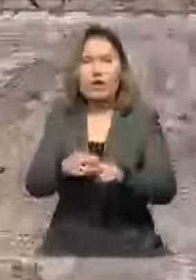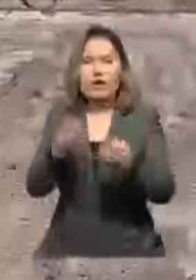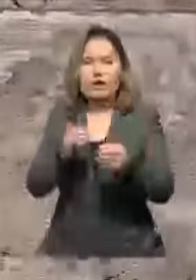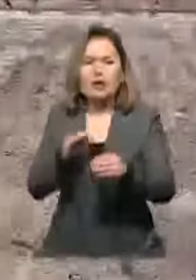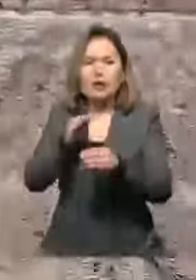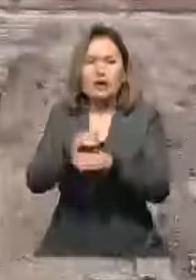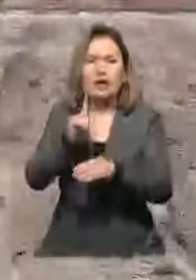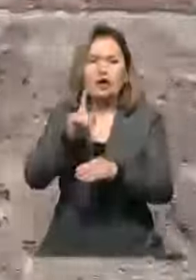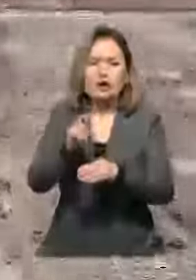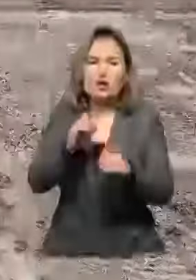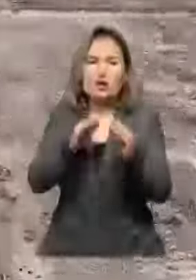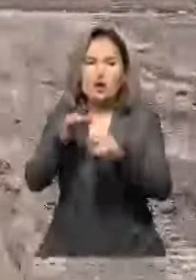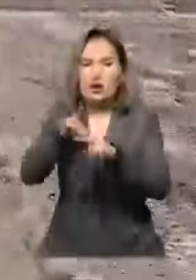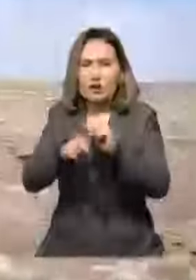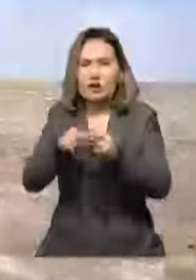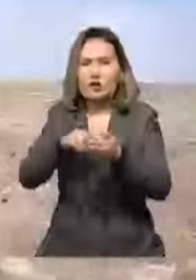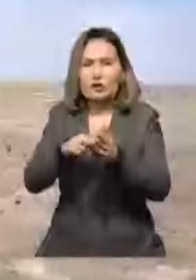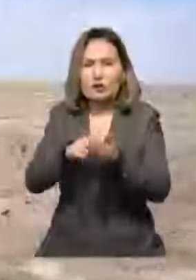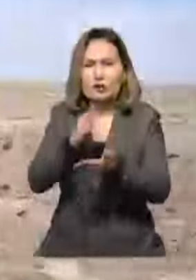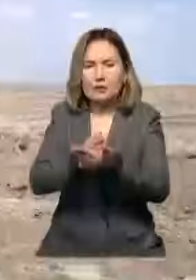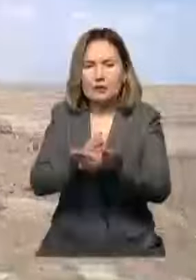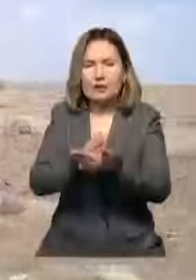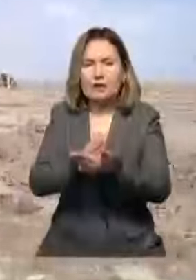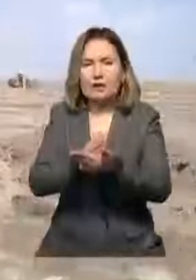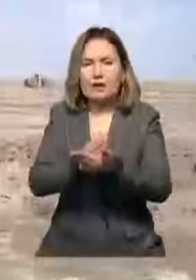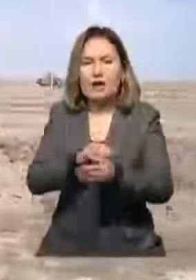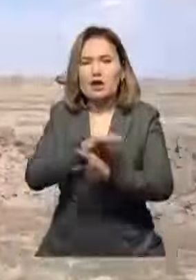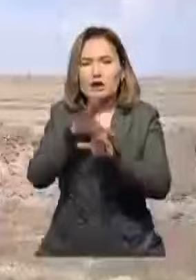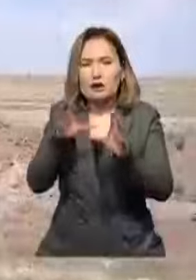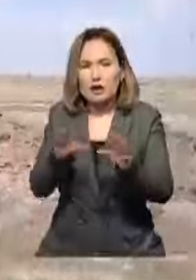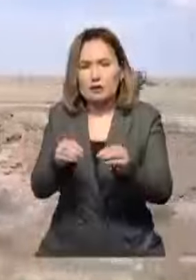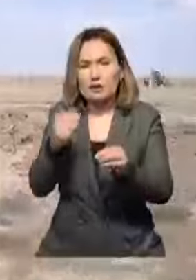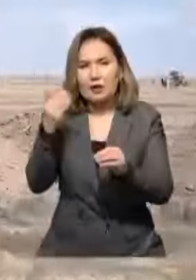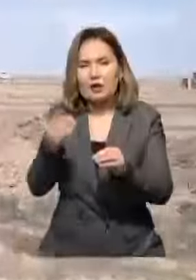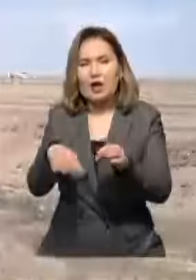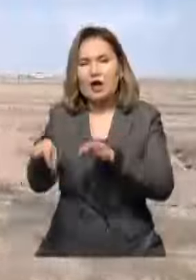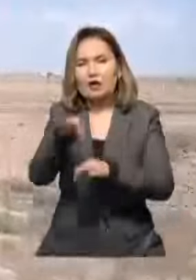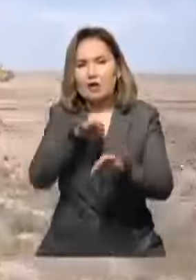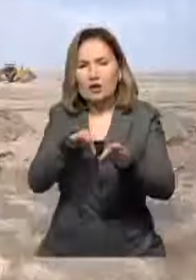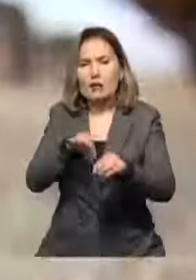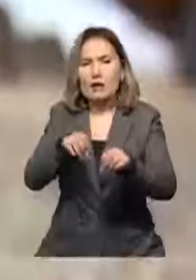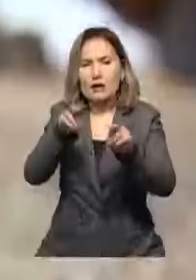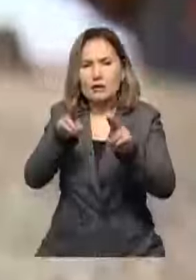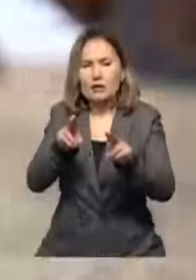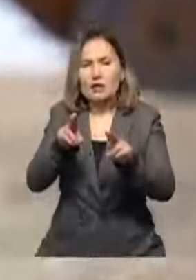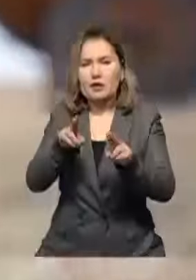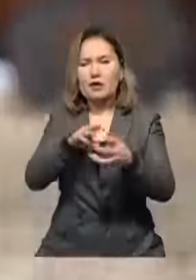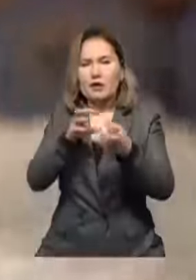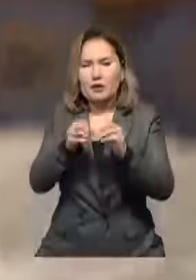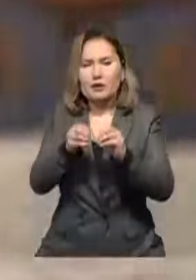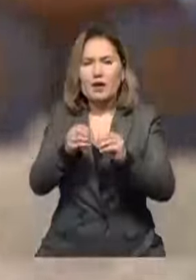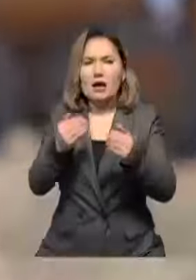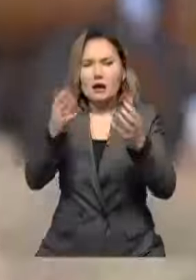тұрғын үйдің құрылысын жүргізу жоспарға енгізілді. Жалпы айта кететін болсақ, жоба сараптамалық қорытындысы алу үшін қазіргі